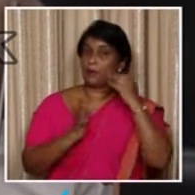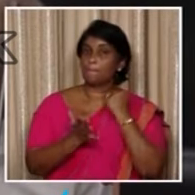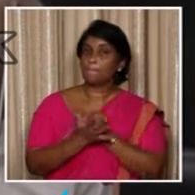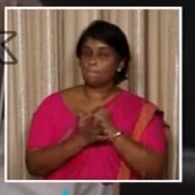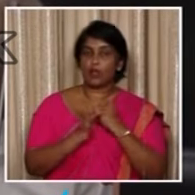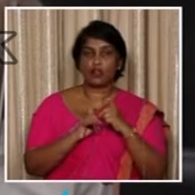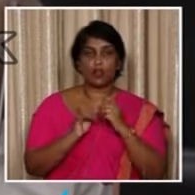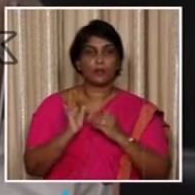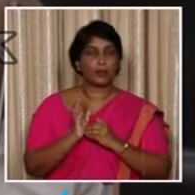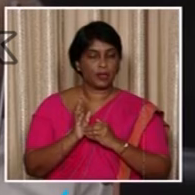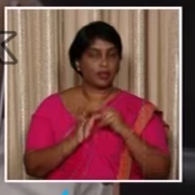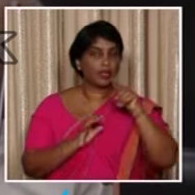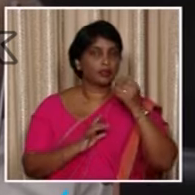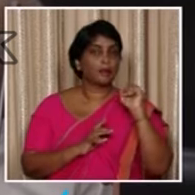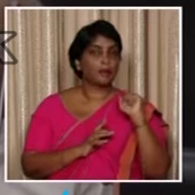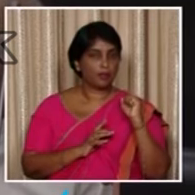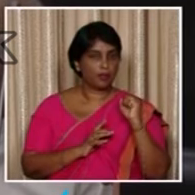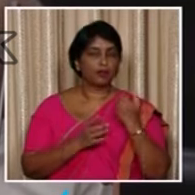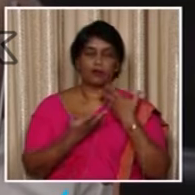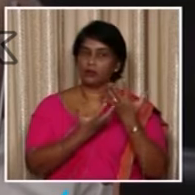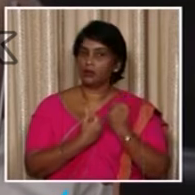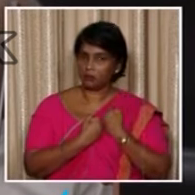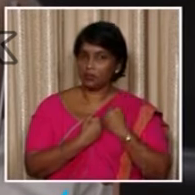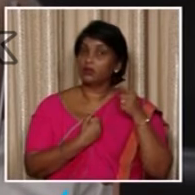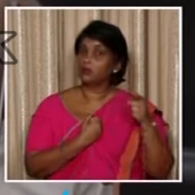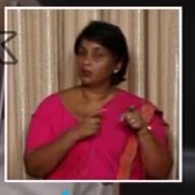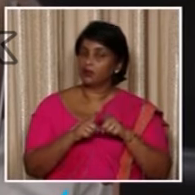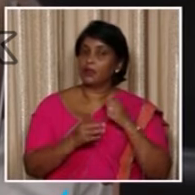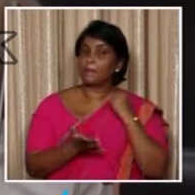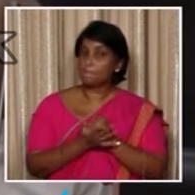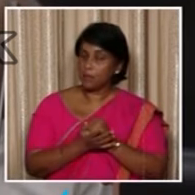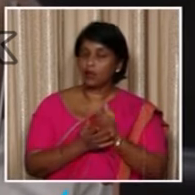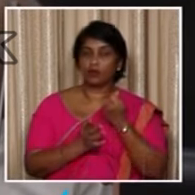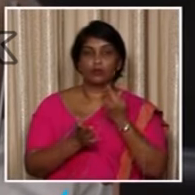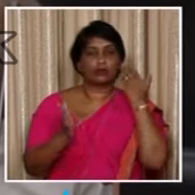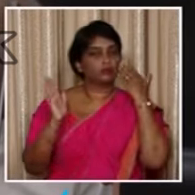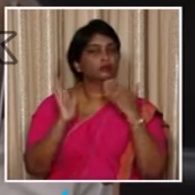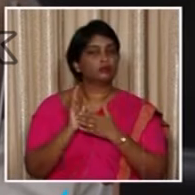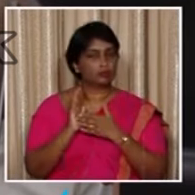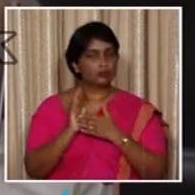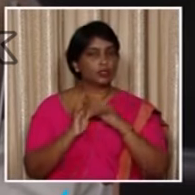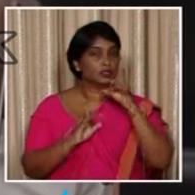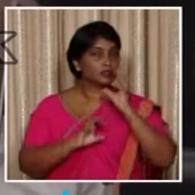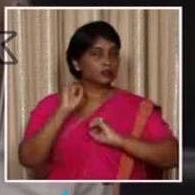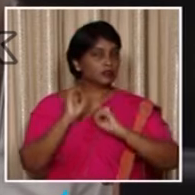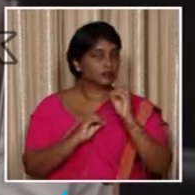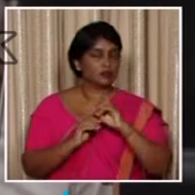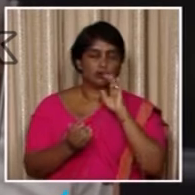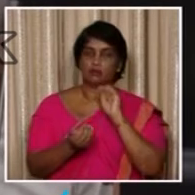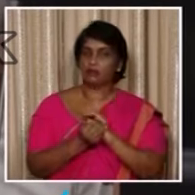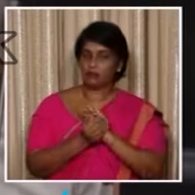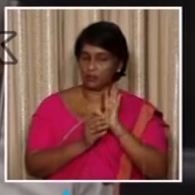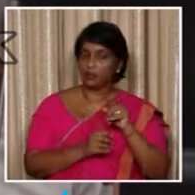බැංකුවෙන් ඩොලර් මිලියන 150ක් අපට ලැබෙනවා. එමගින් බැංකු සහ මූල්‍ය ශේෂ්ත්‍රය 100%ක්ම සුරක්ෂිත